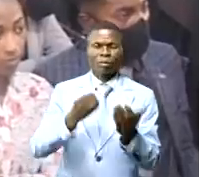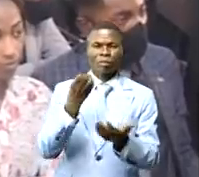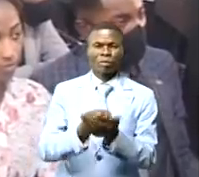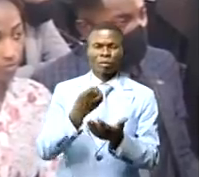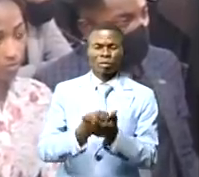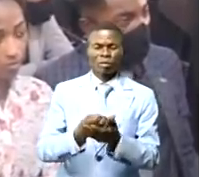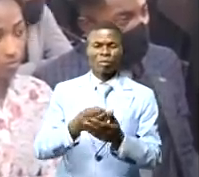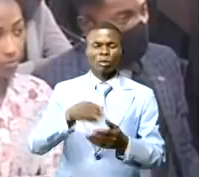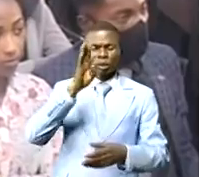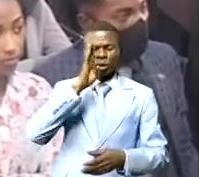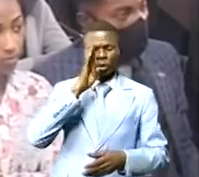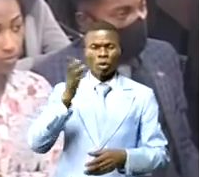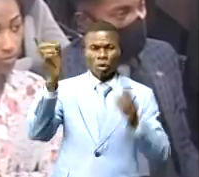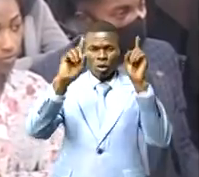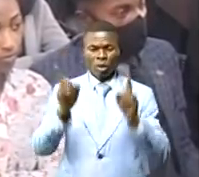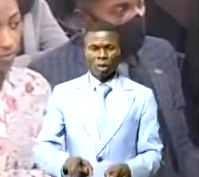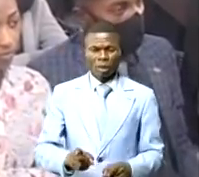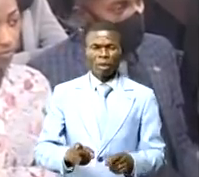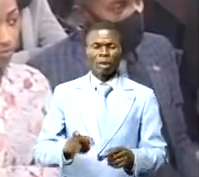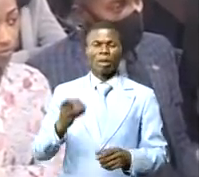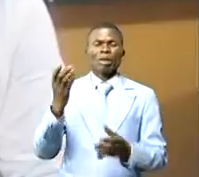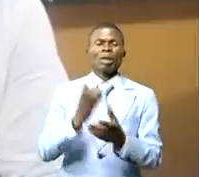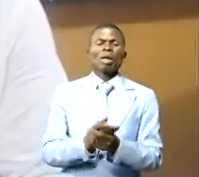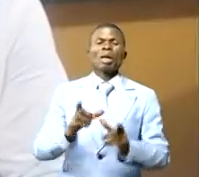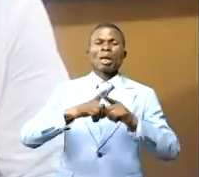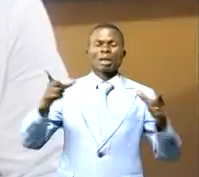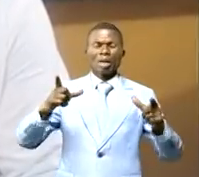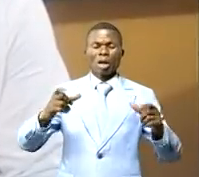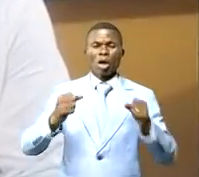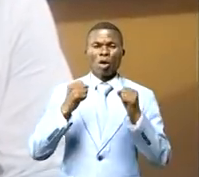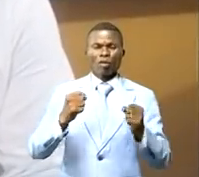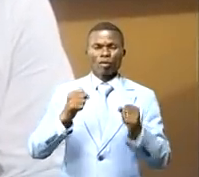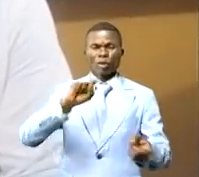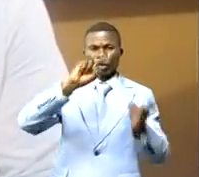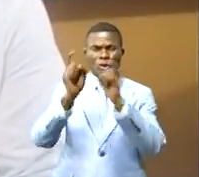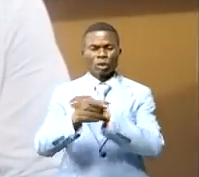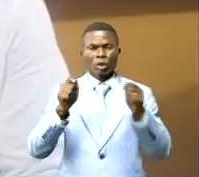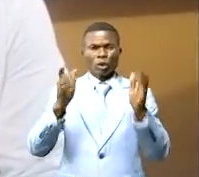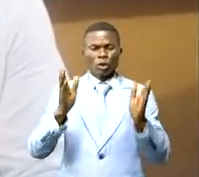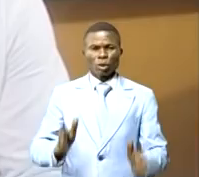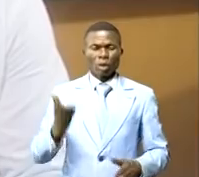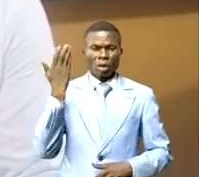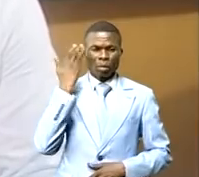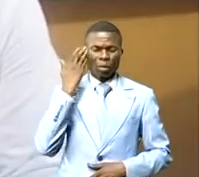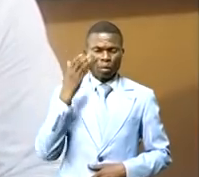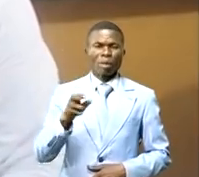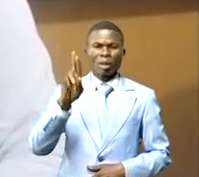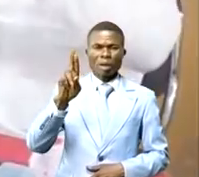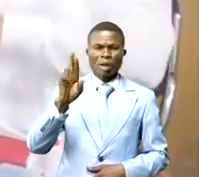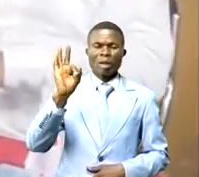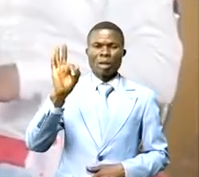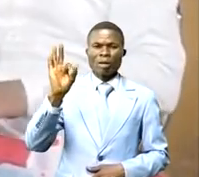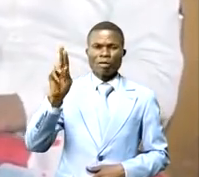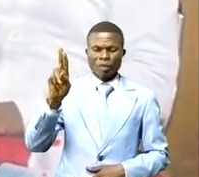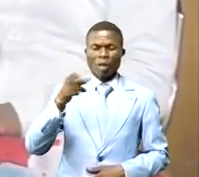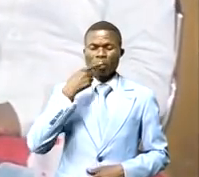en Afrique. Le conférencier du jour, le patriote et grand artisan de la révolution journalistique, Freddy Moulumba, a joué sa partition